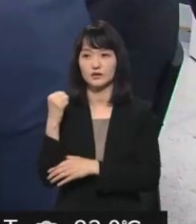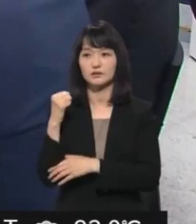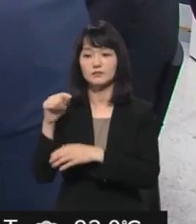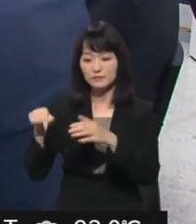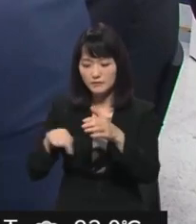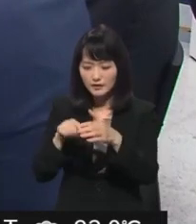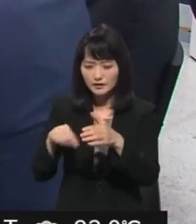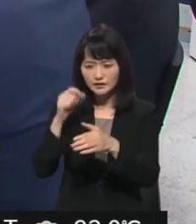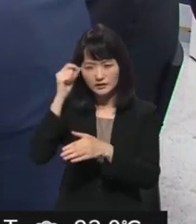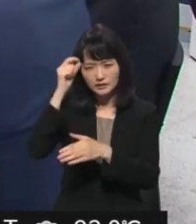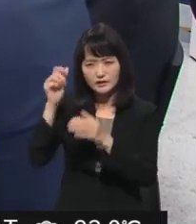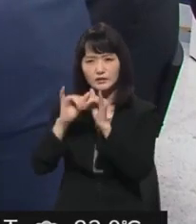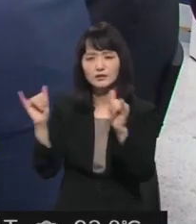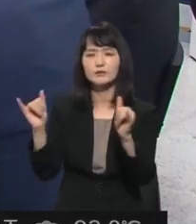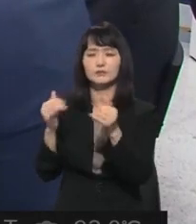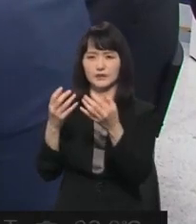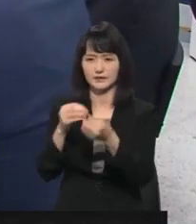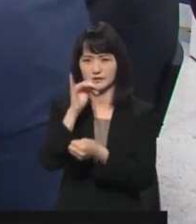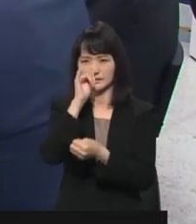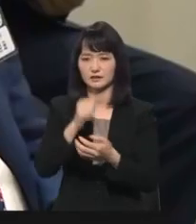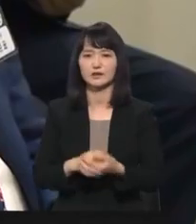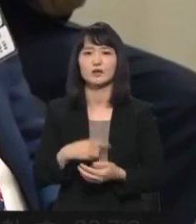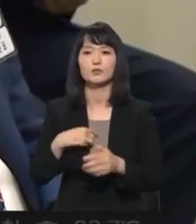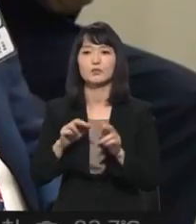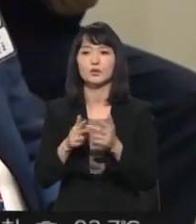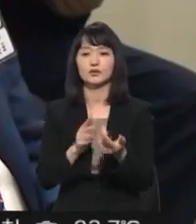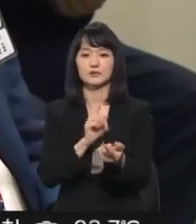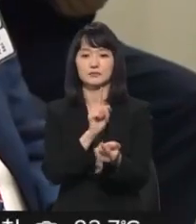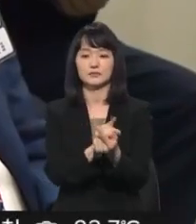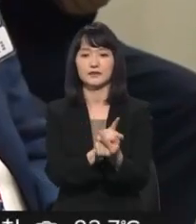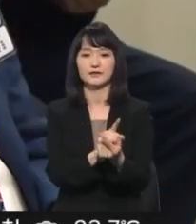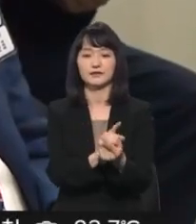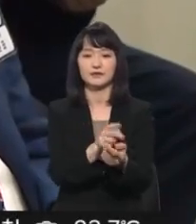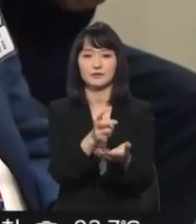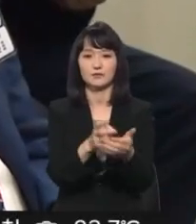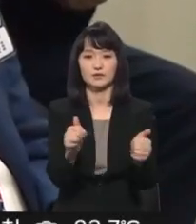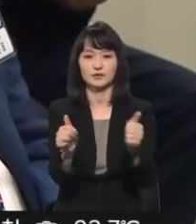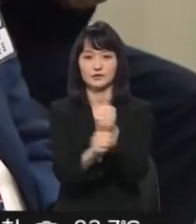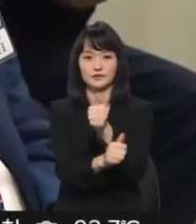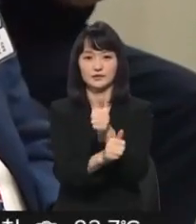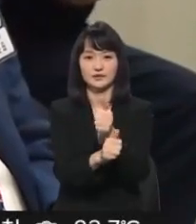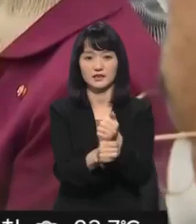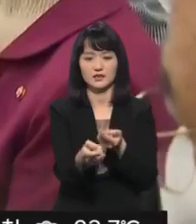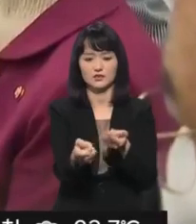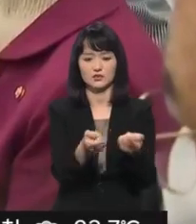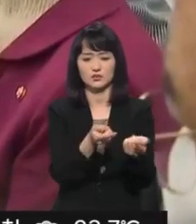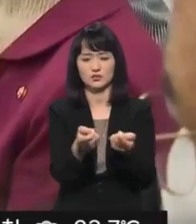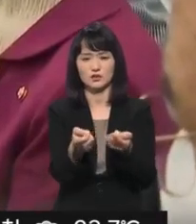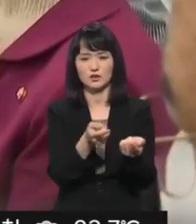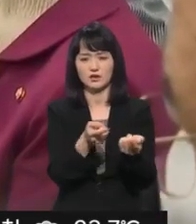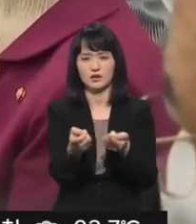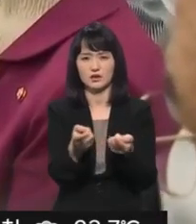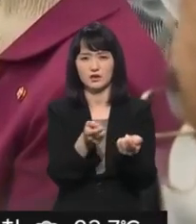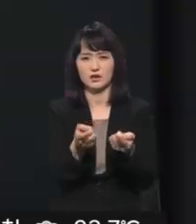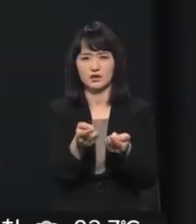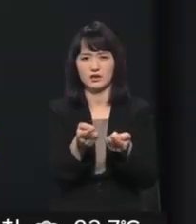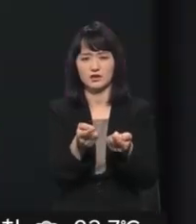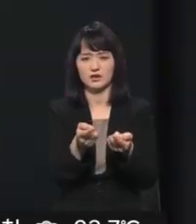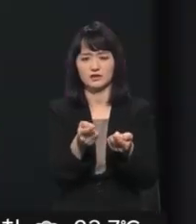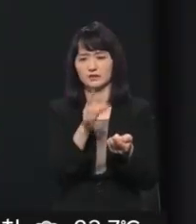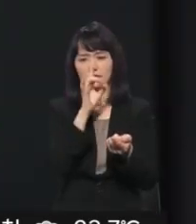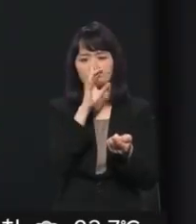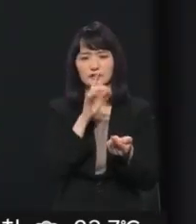많이 계신데 그 중에서 본인이 만난 법사 입만 가지고 국민임을 통제하려 오니까 안 되는 거예요 근데 지금 잠 전 의원에 대해